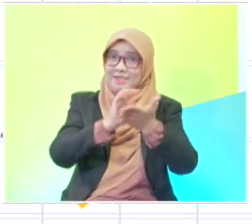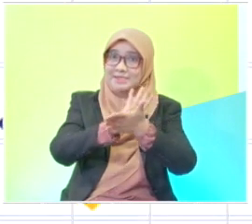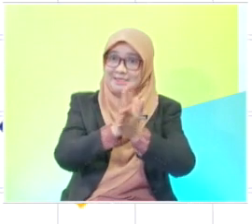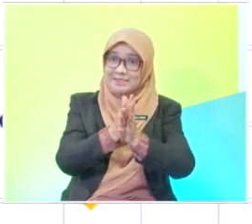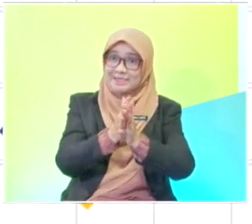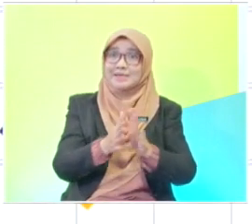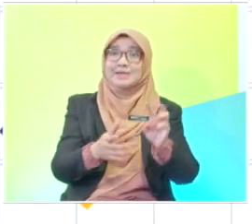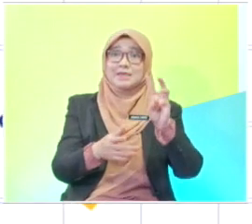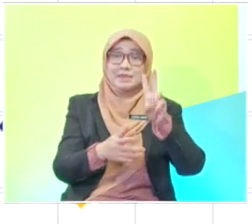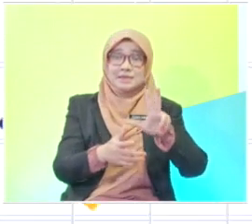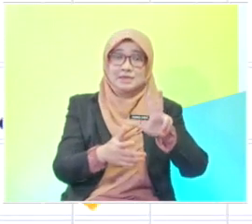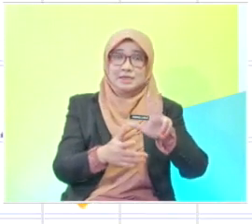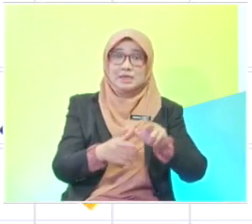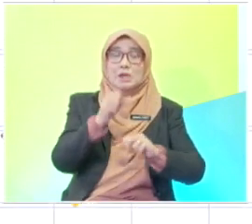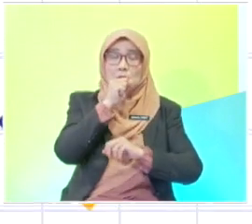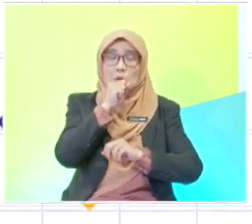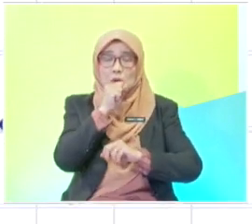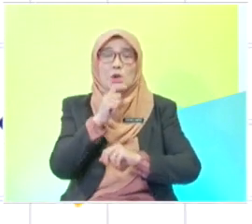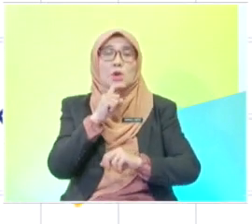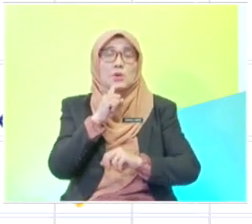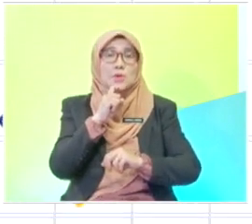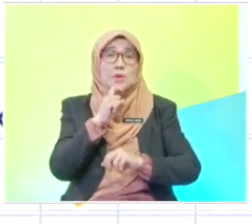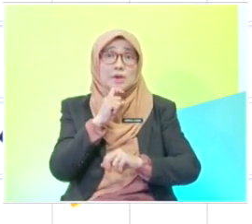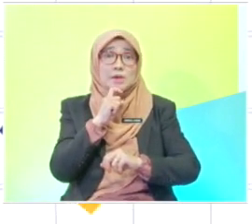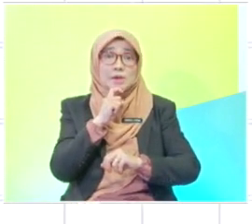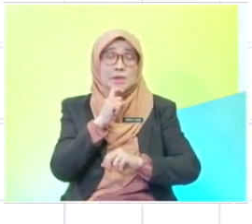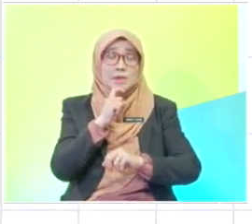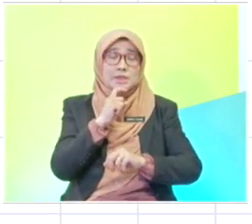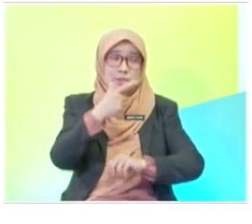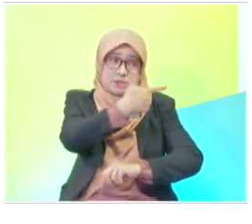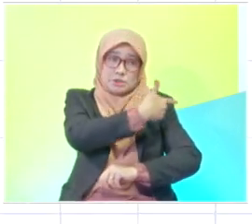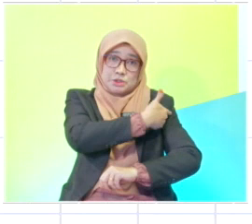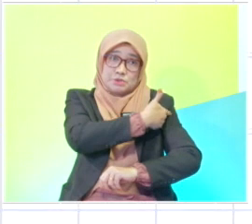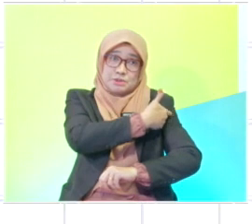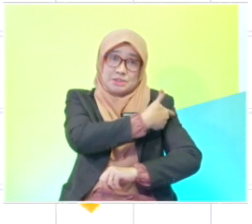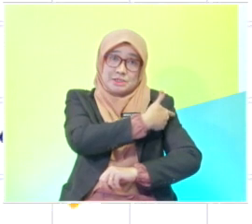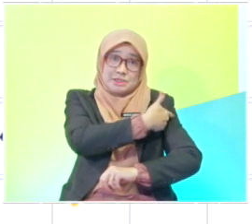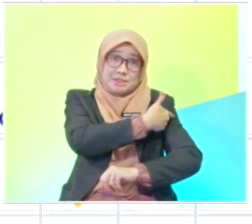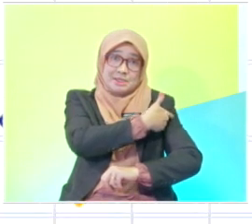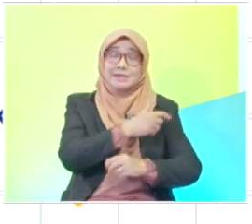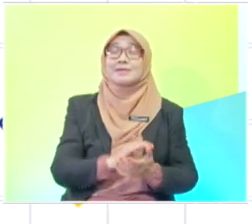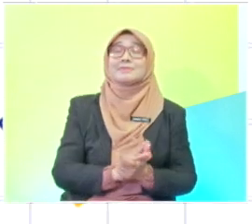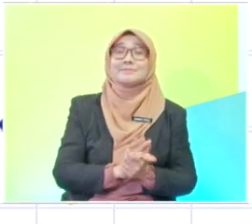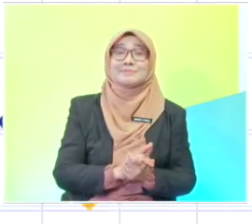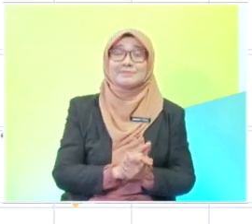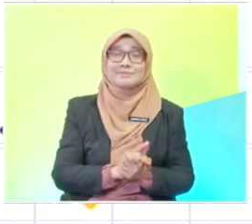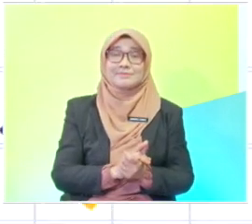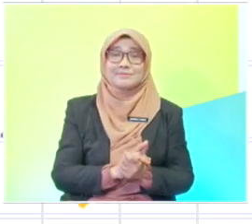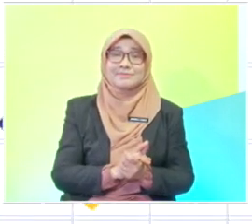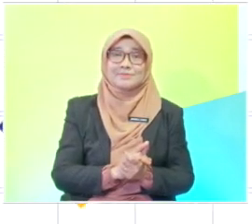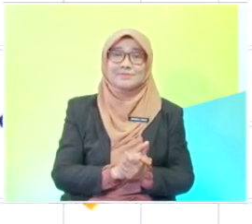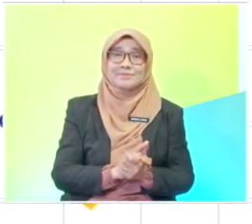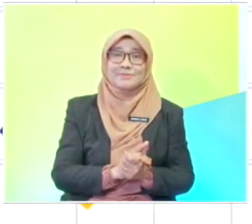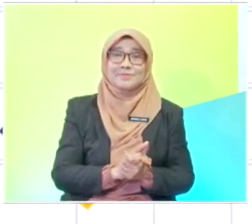kes terakhir, pesakit batuk kering itu disuntik dengan antibodi yang diambil daripada seorang individu yang imun kepada penyakit batuk kering. Maknanya dia suntik